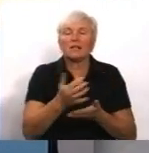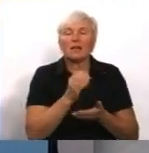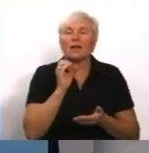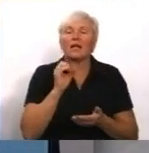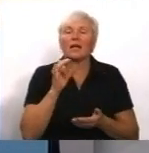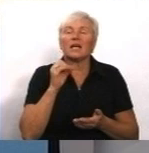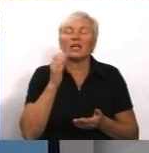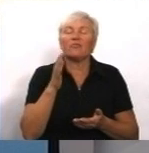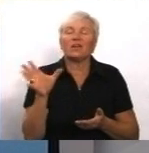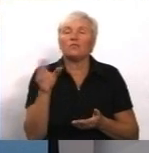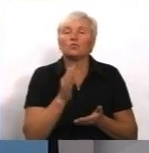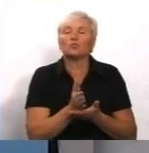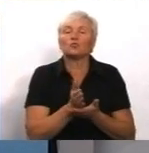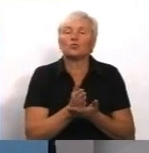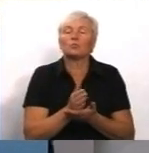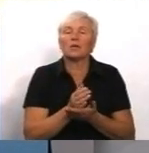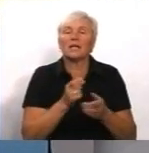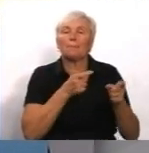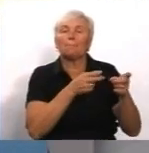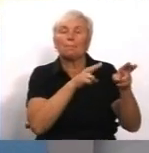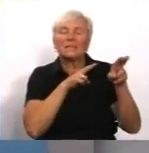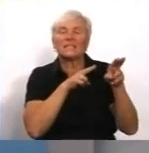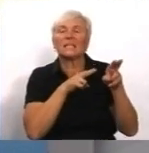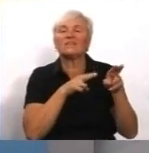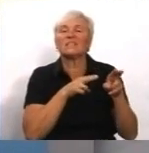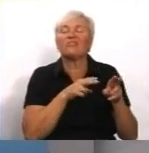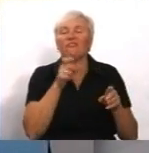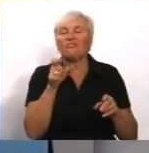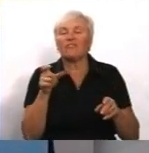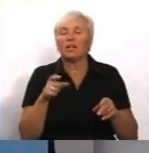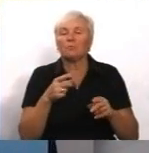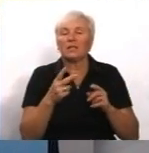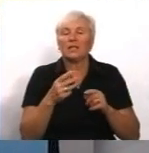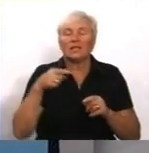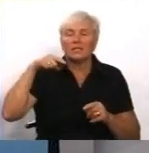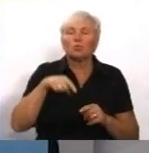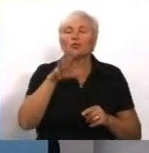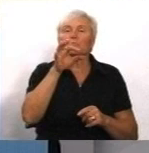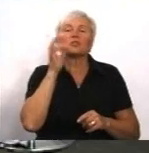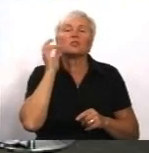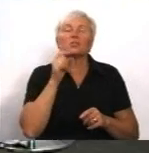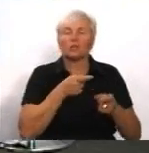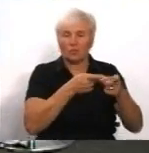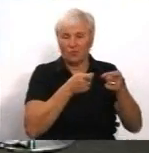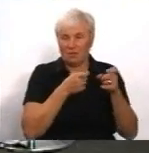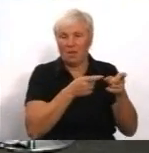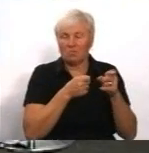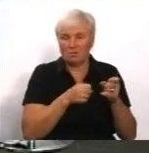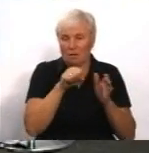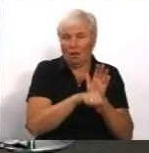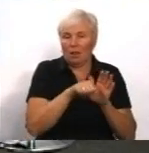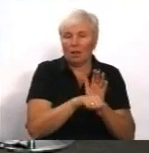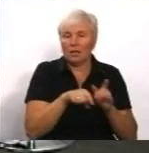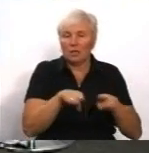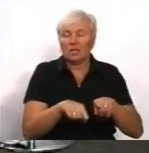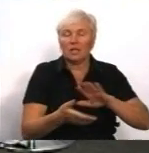які мисливців, ми 1500 лисів відстріляли. Тобто, таким чином ми